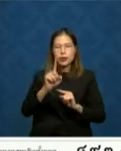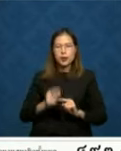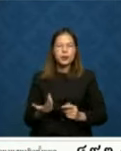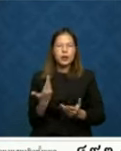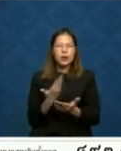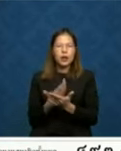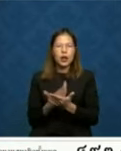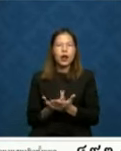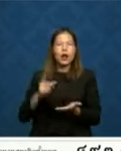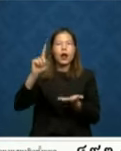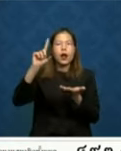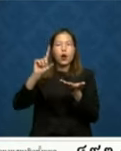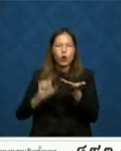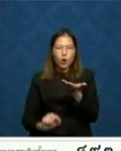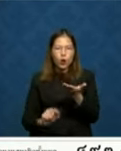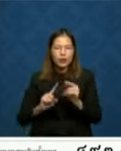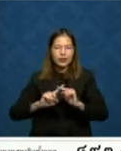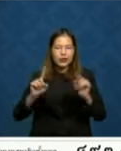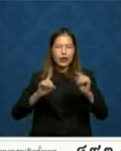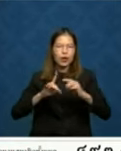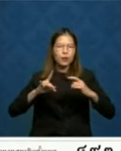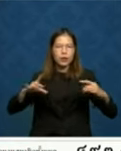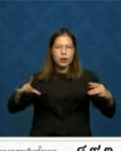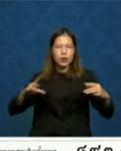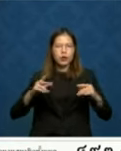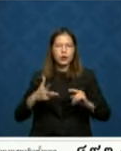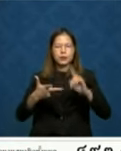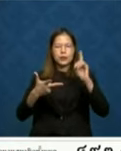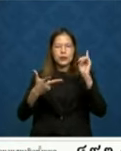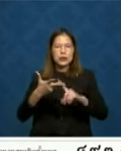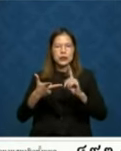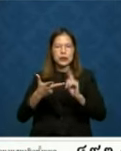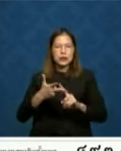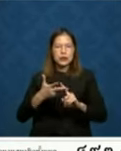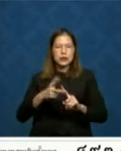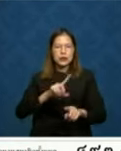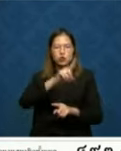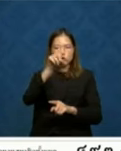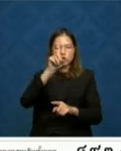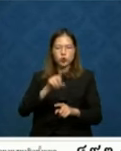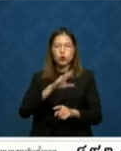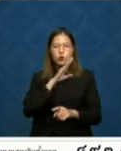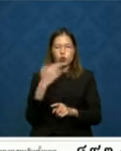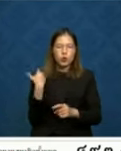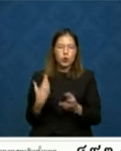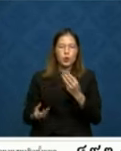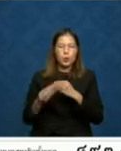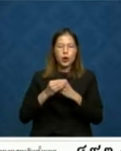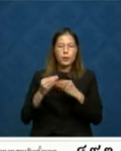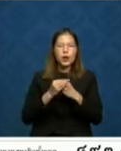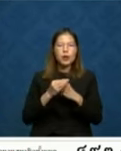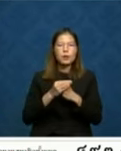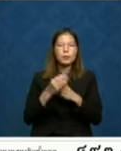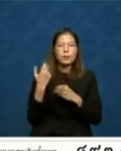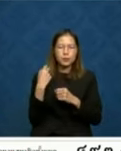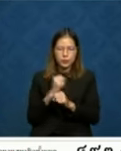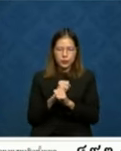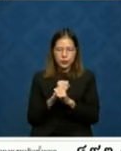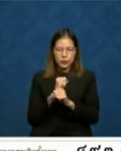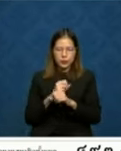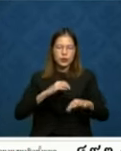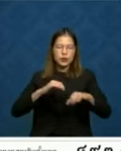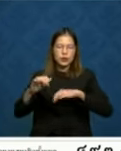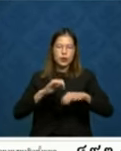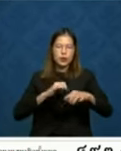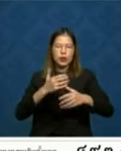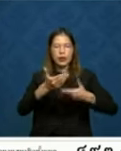คะแต่มันก็จะไปขัดแย้งในประเด็นที่3ของข้อสังเกตว่าจะเพิ่มมูลค่าผลผลิตและการจำหน่